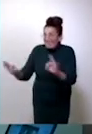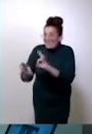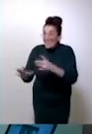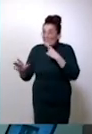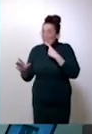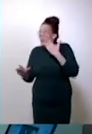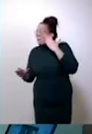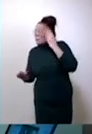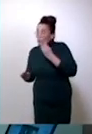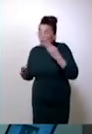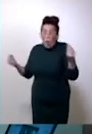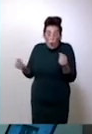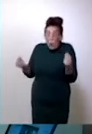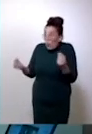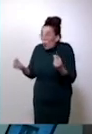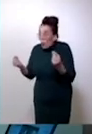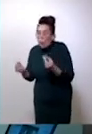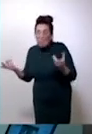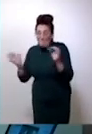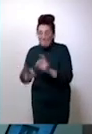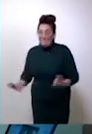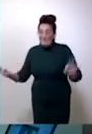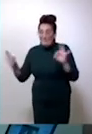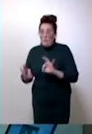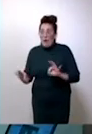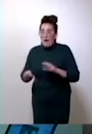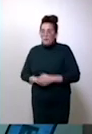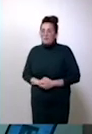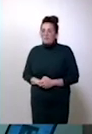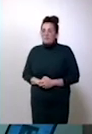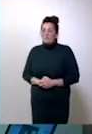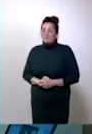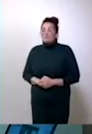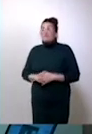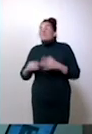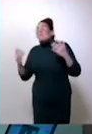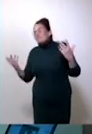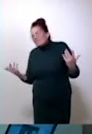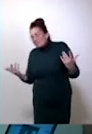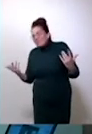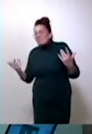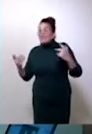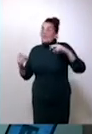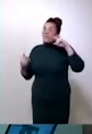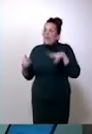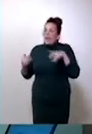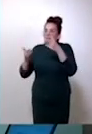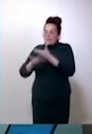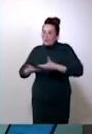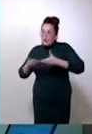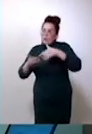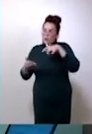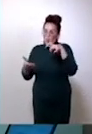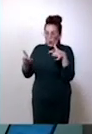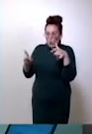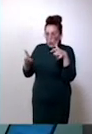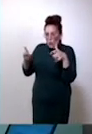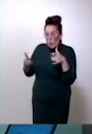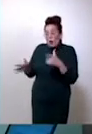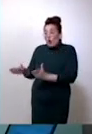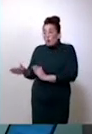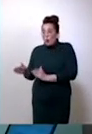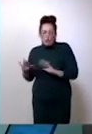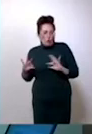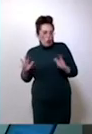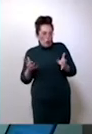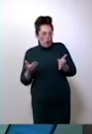réserves foncières. À noter tout de même une régulation qui a été mise en place à Bordeaux face à l'augmentation massive